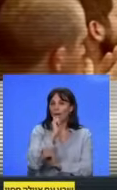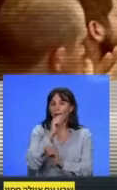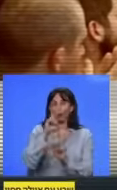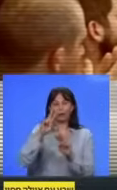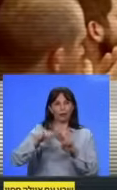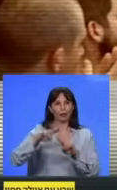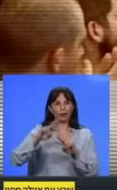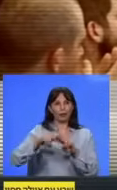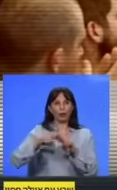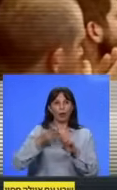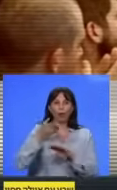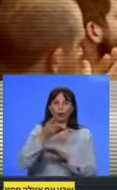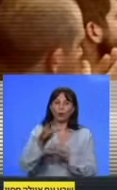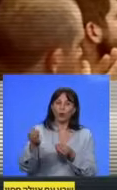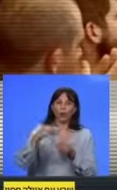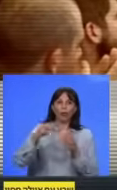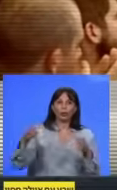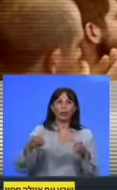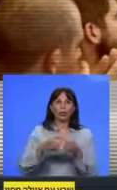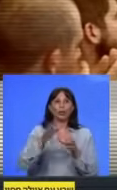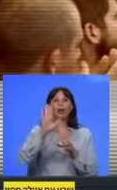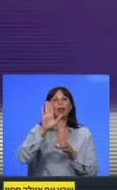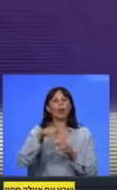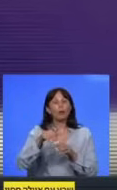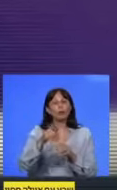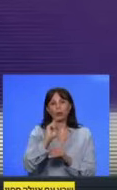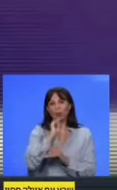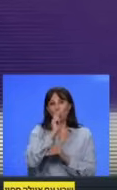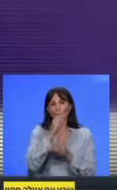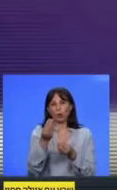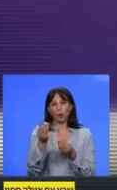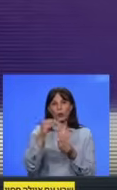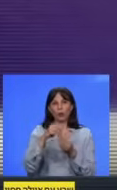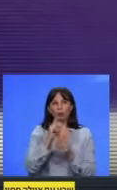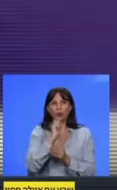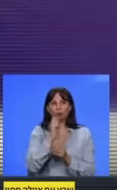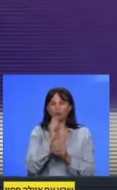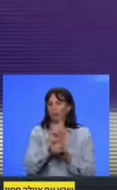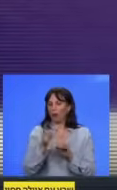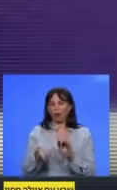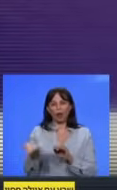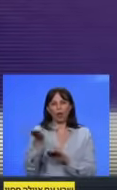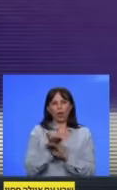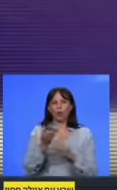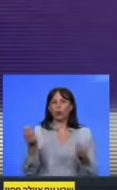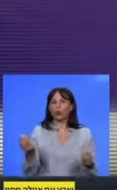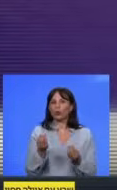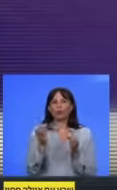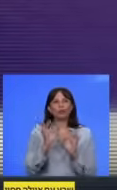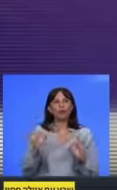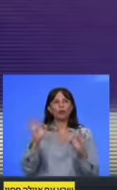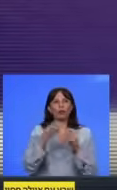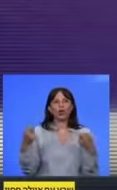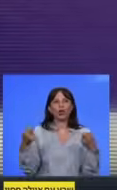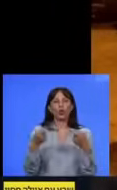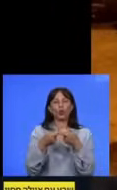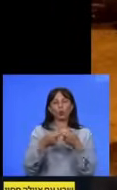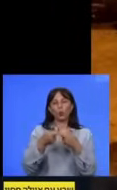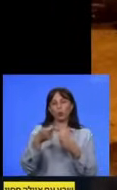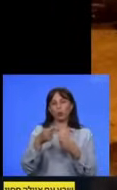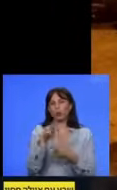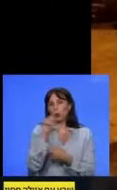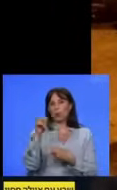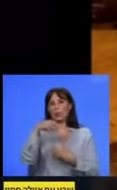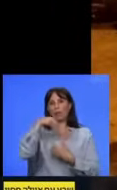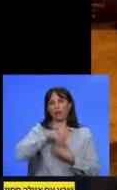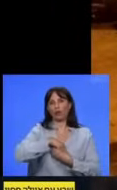התגיע לעוד יחידה שבמסגרת היחידה הזאת גם כן פסיכולוג מראיין אותך. מעולם לא עלה שום דבר, דבר וחצי דבר בעניין העניין נפשי